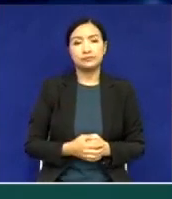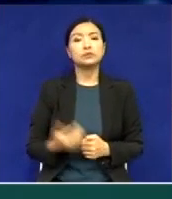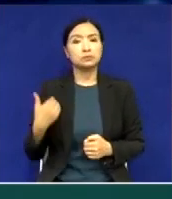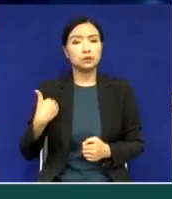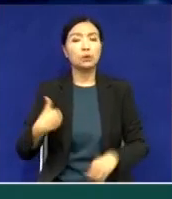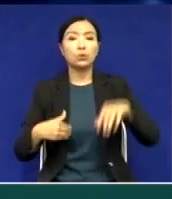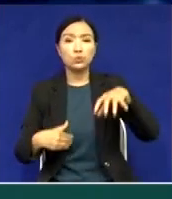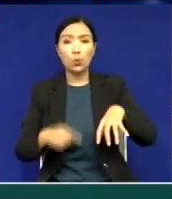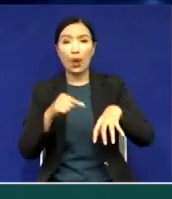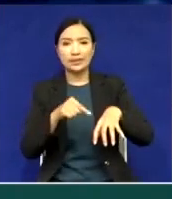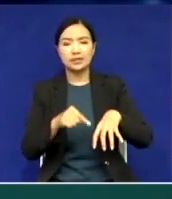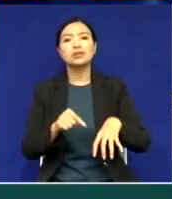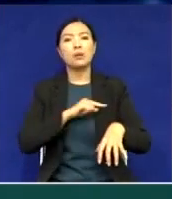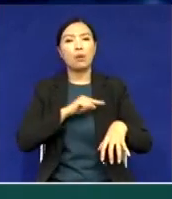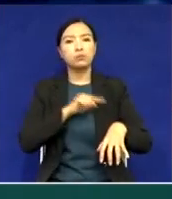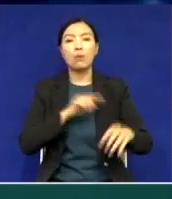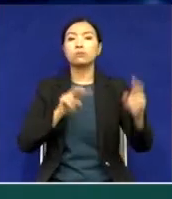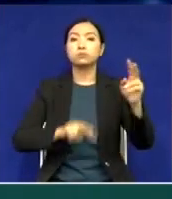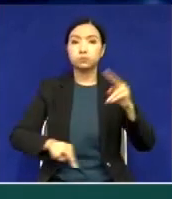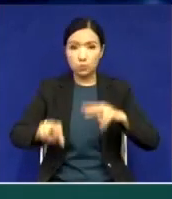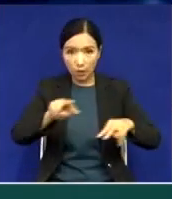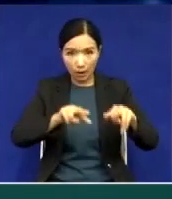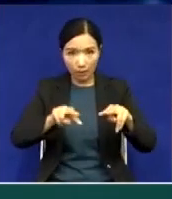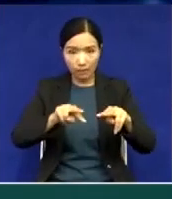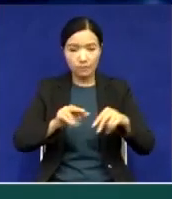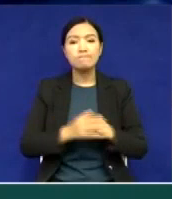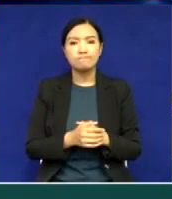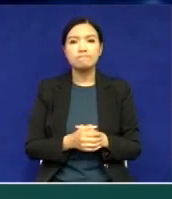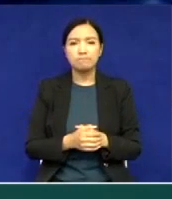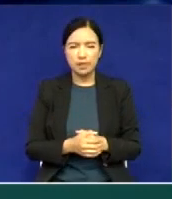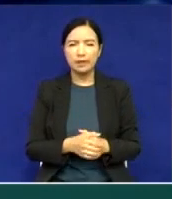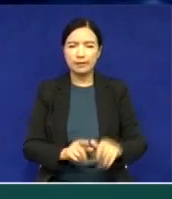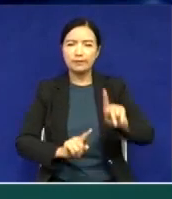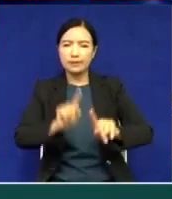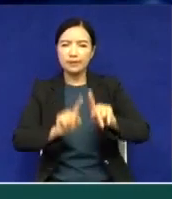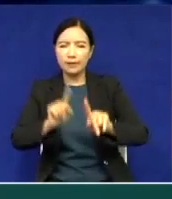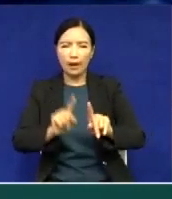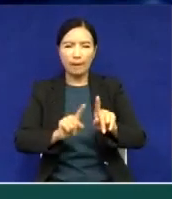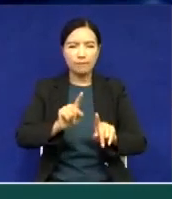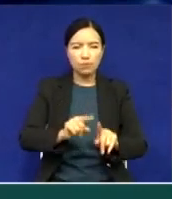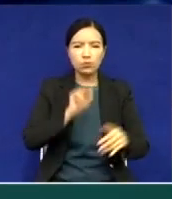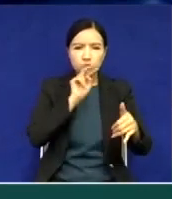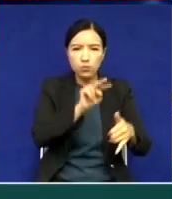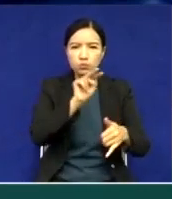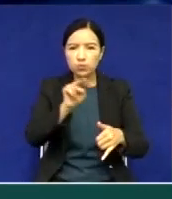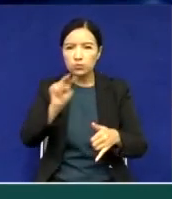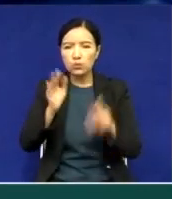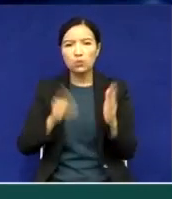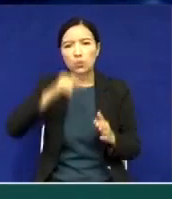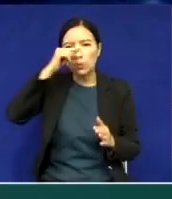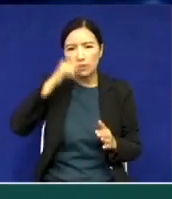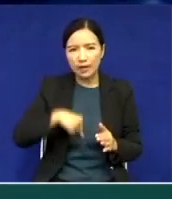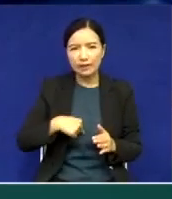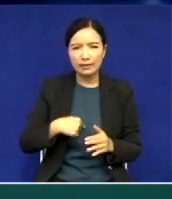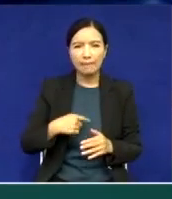งานซึ่งดูแลแล้วก็มอนิเตอร์หรือว่าติดตามการฆ่าตัวตายของคนไทยมาต